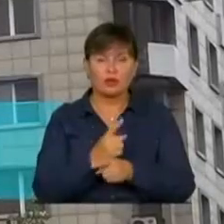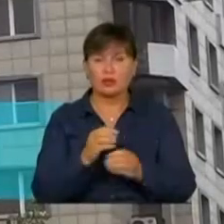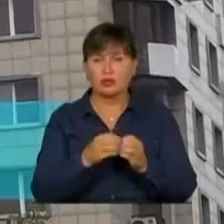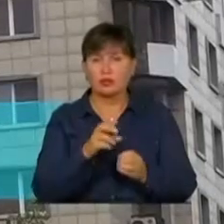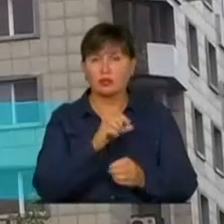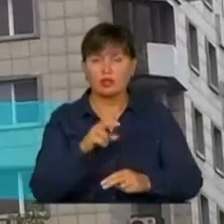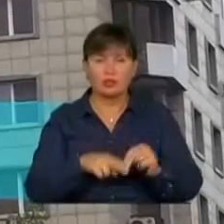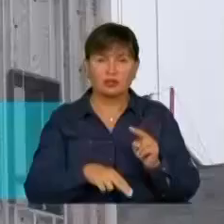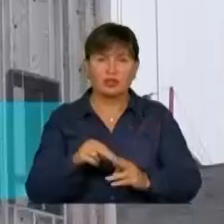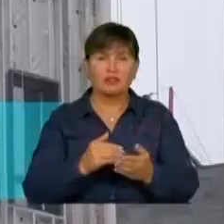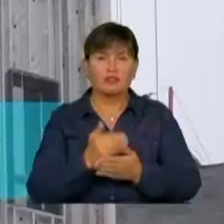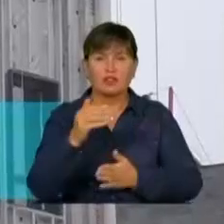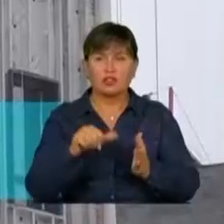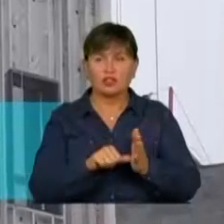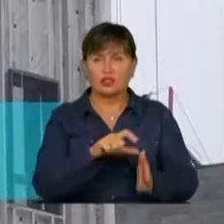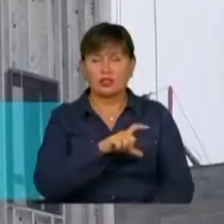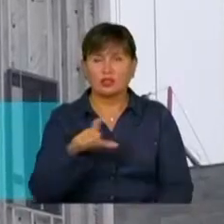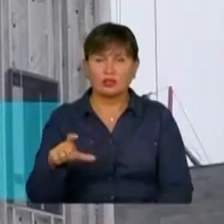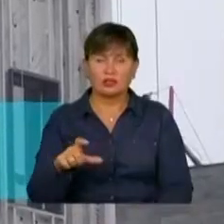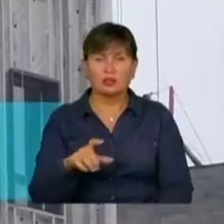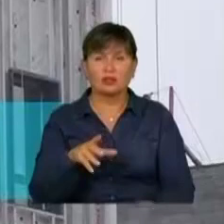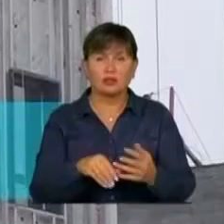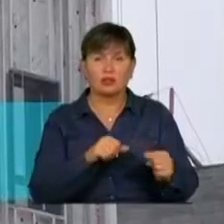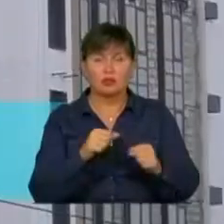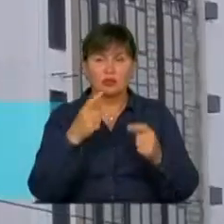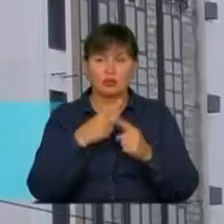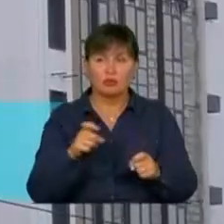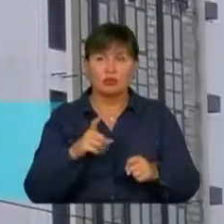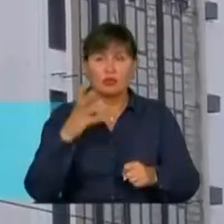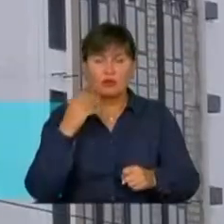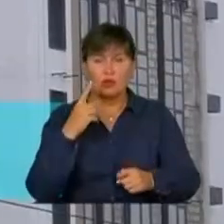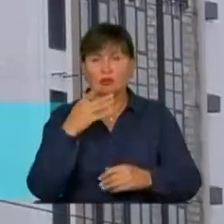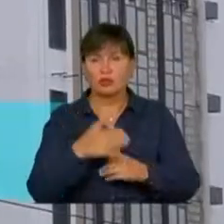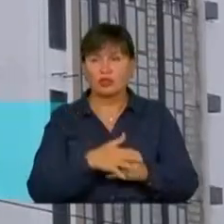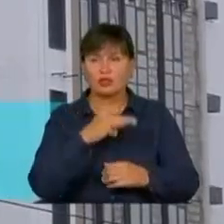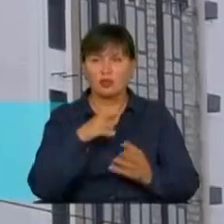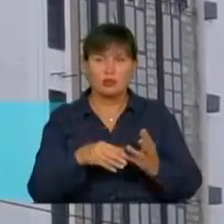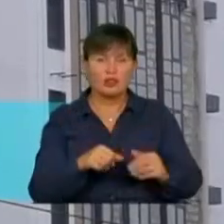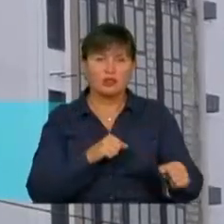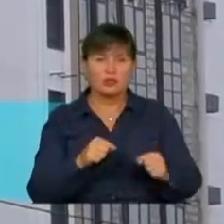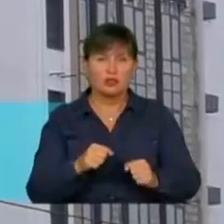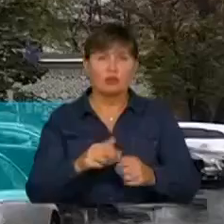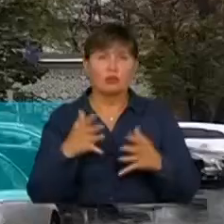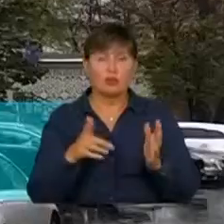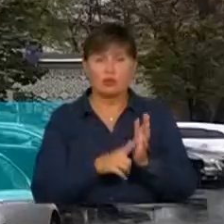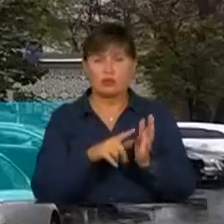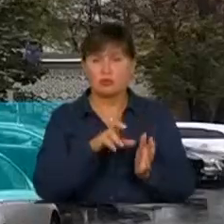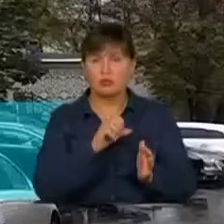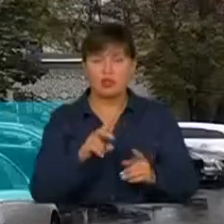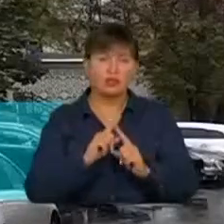зонах строить здания выше 6 этажей. К слову, сейсмологи сообщают, что в Алматы в ближайшее время землетрясений больше 7 баллов не